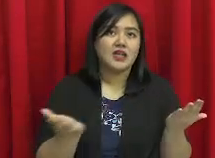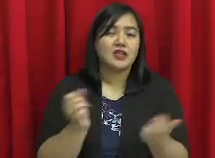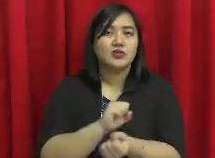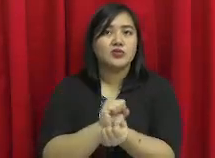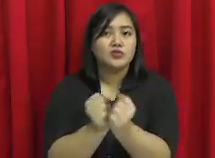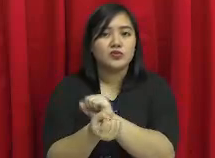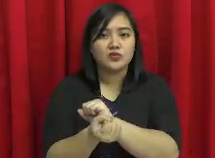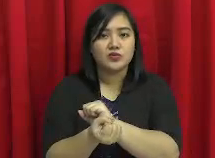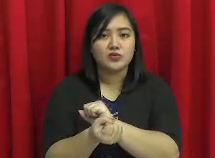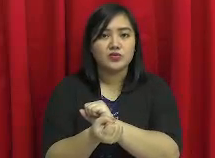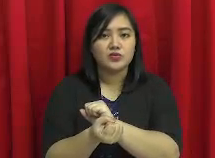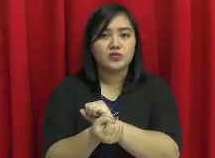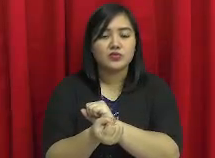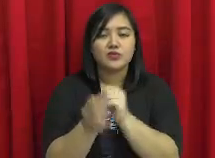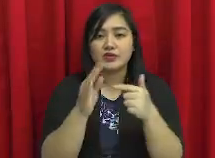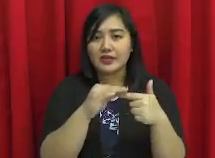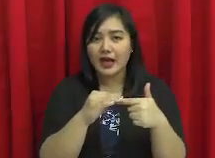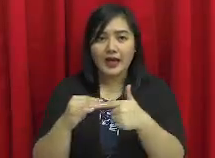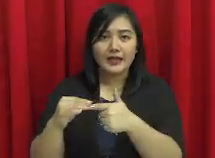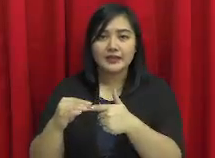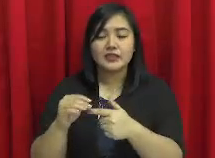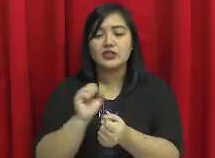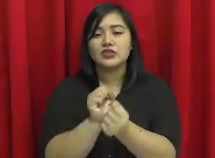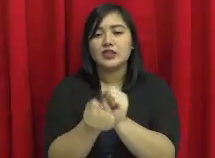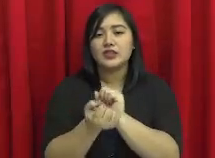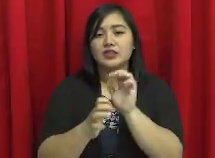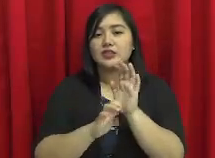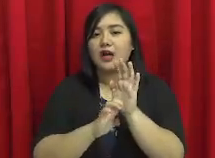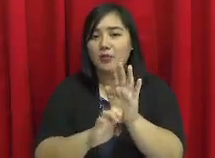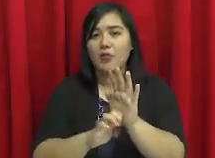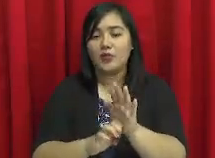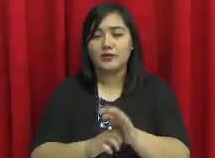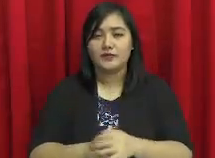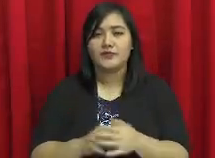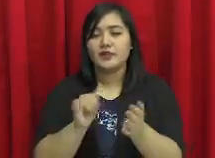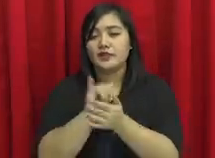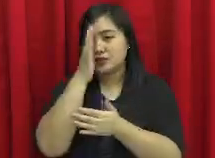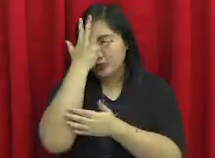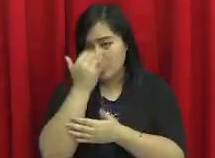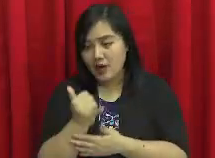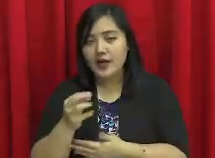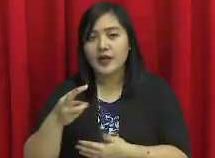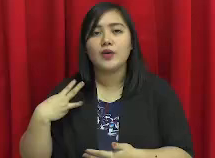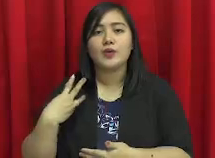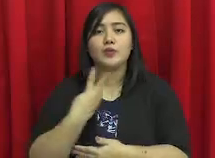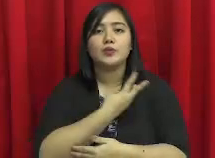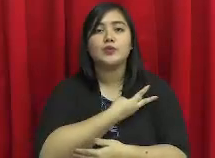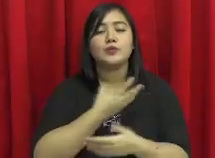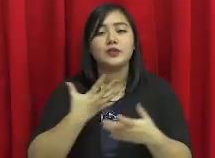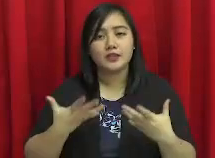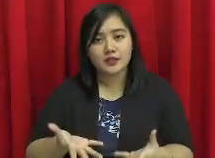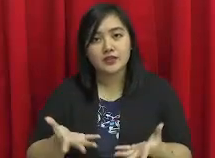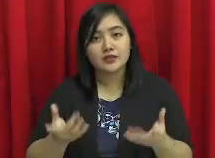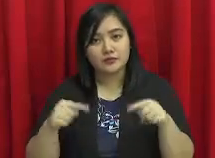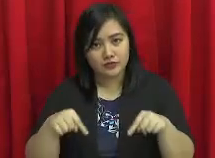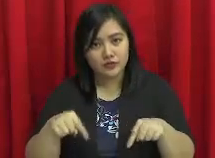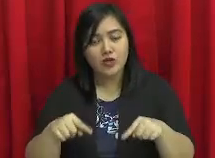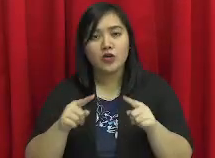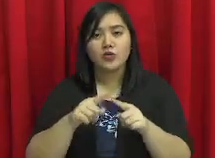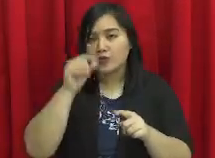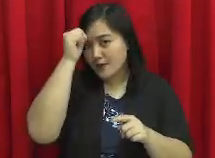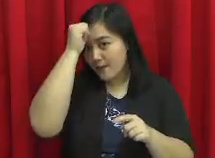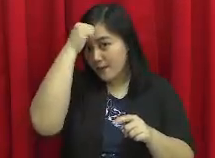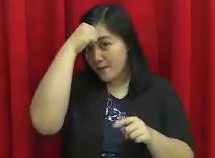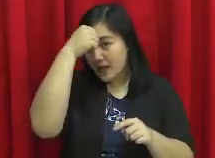yan? Kaya nga, we are here, Sir Jao and I, we are here to remind each and everyone, leaders of the home, yeah, na